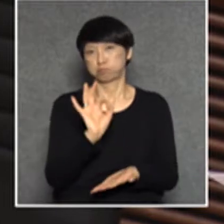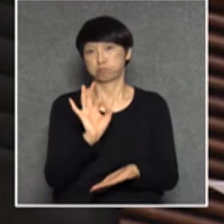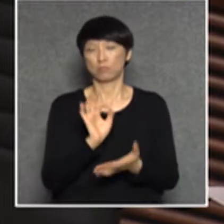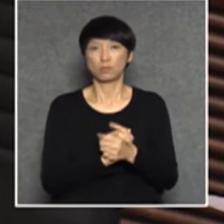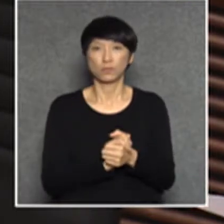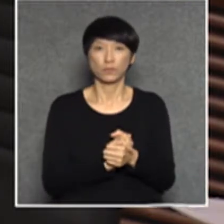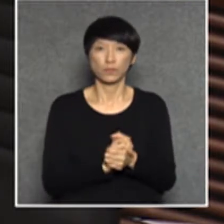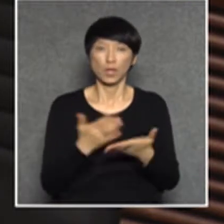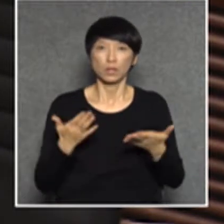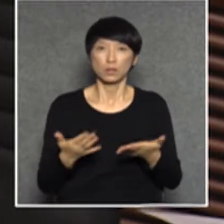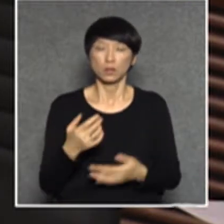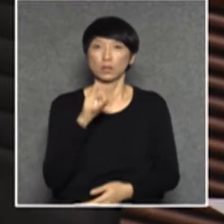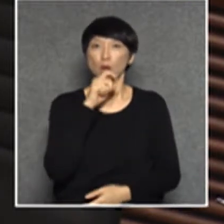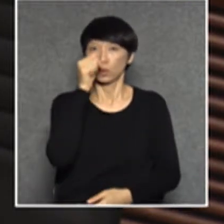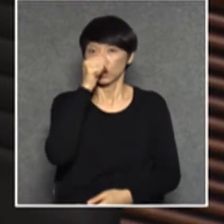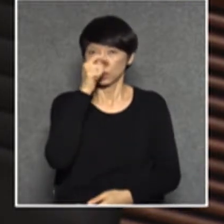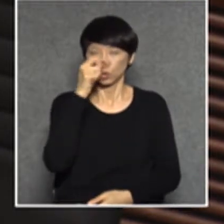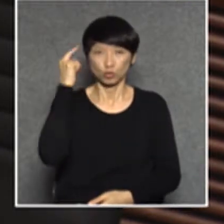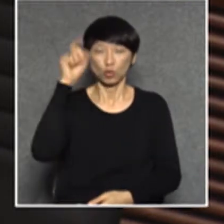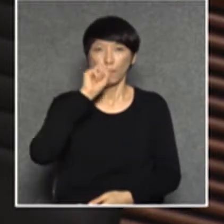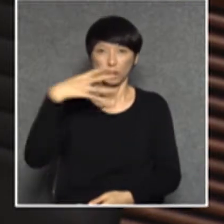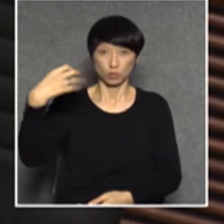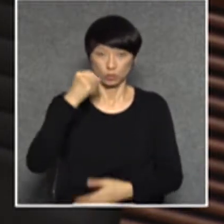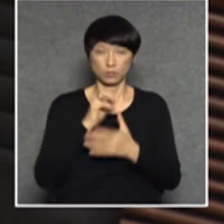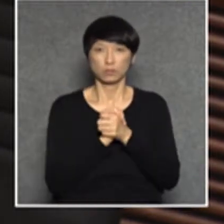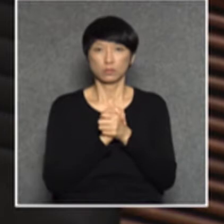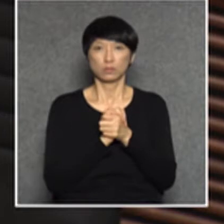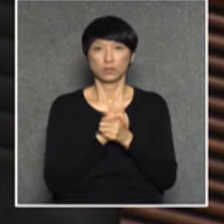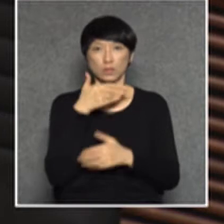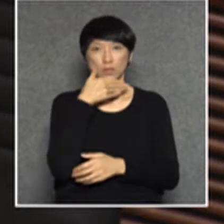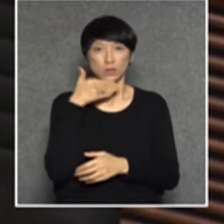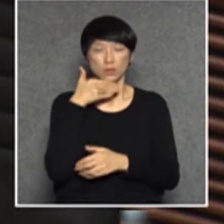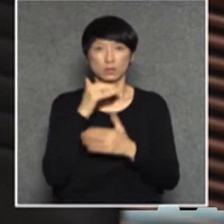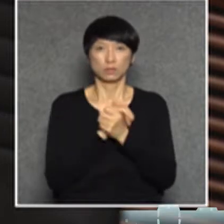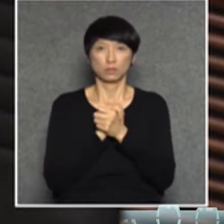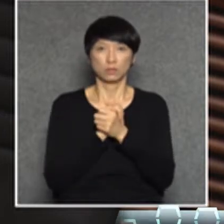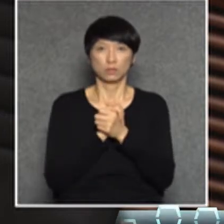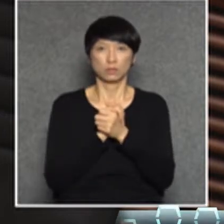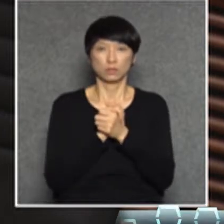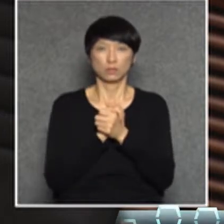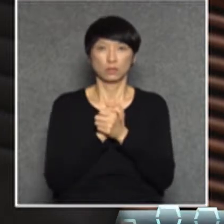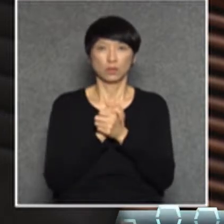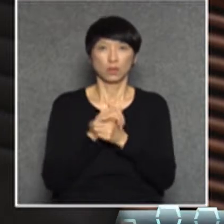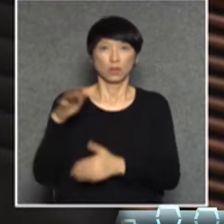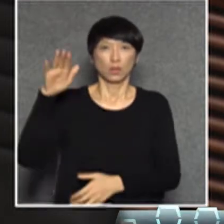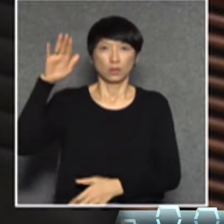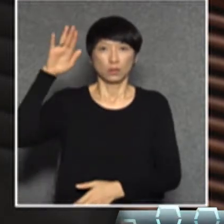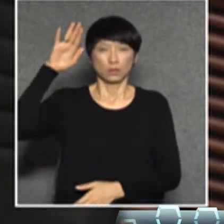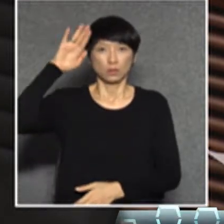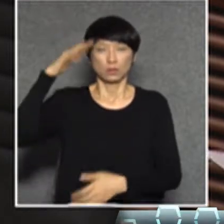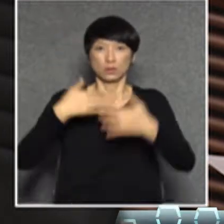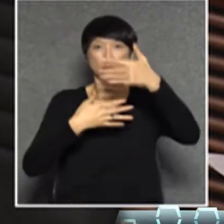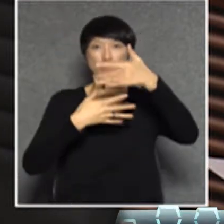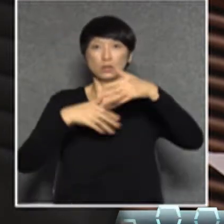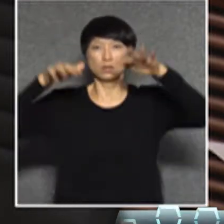在這裏我反而有興趣的想問局長，青少年軍何時可以招募？申請加入